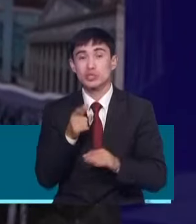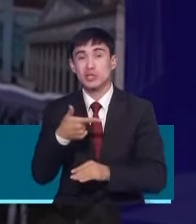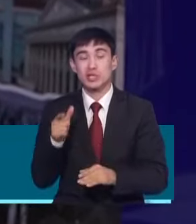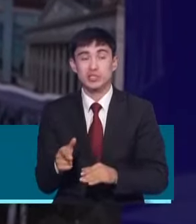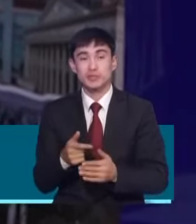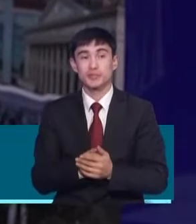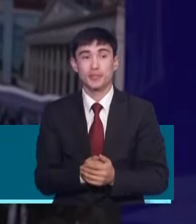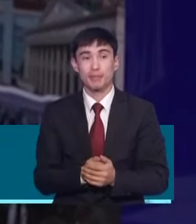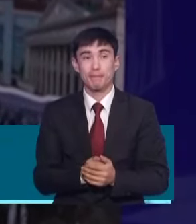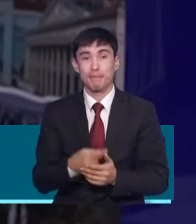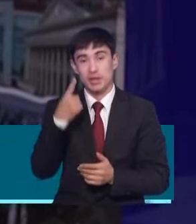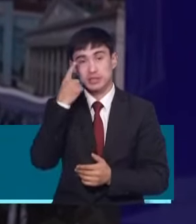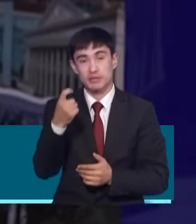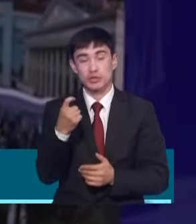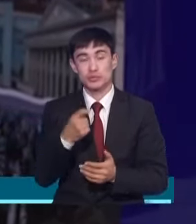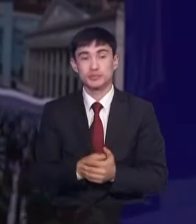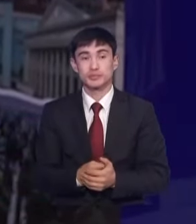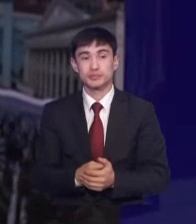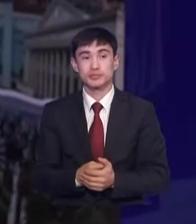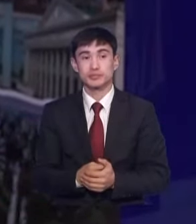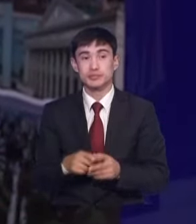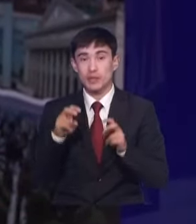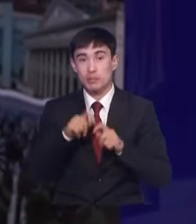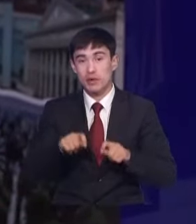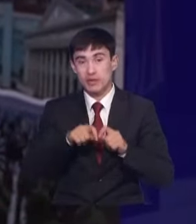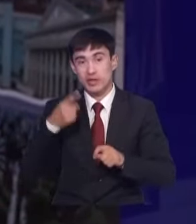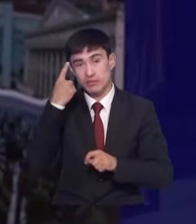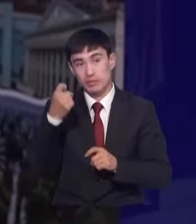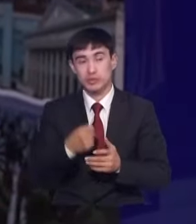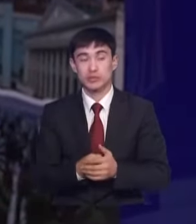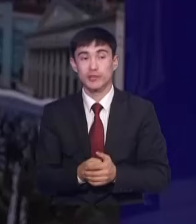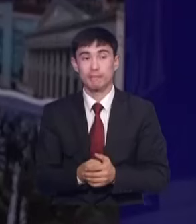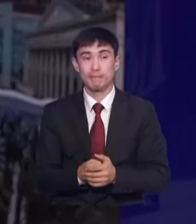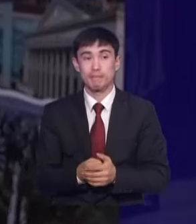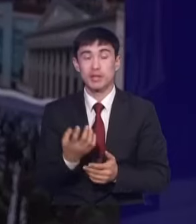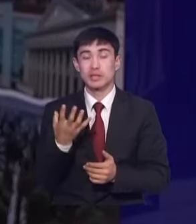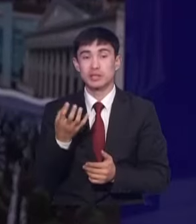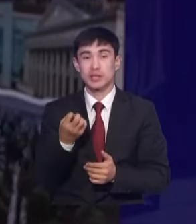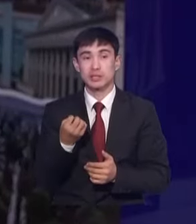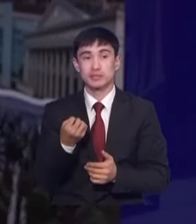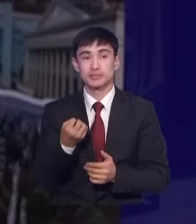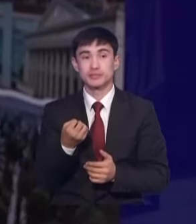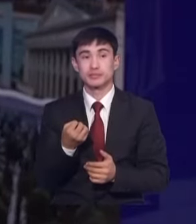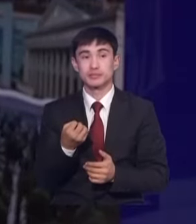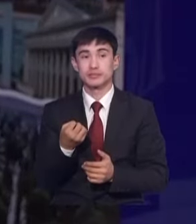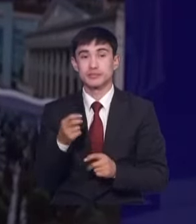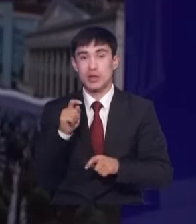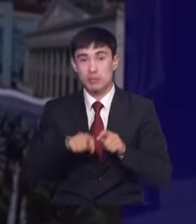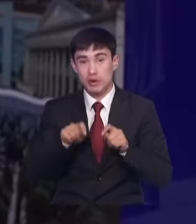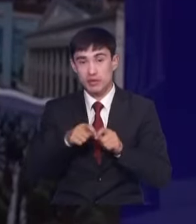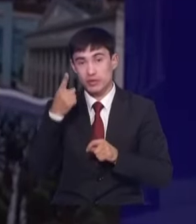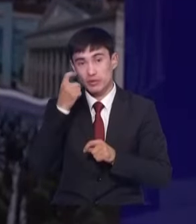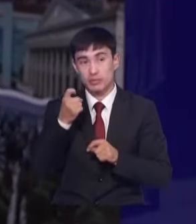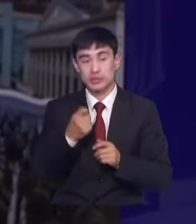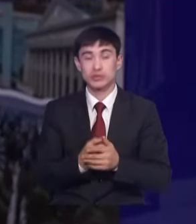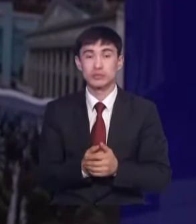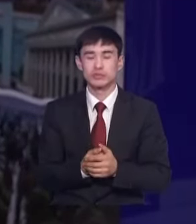гражданам мы советуем проверять информацию а также кото проверять информацию